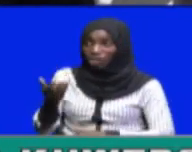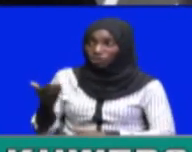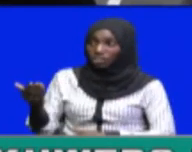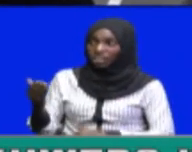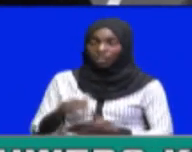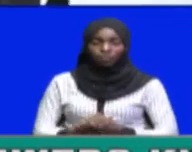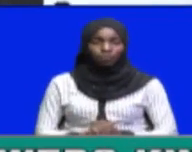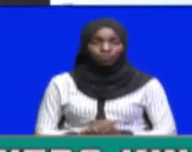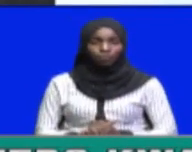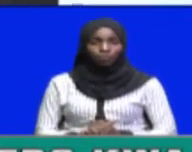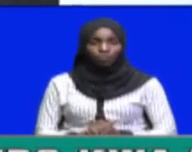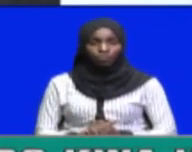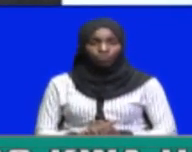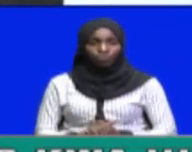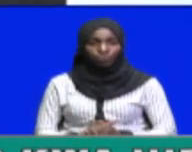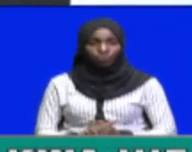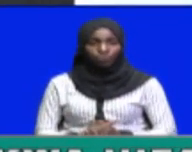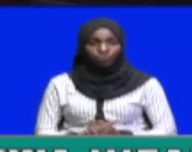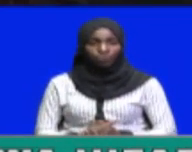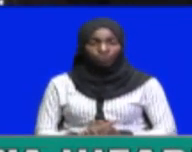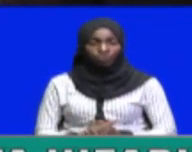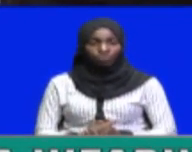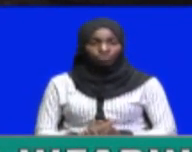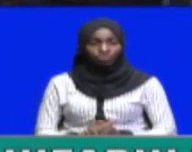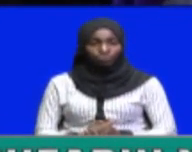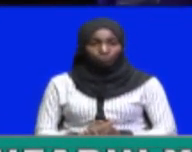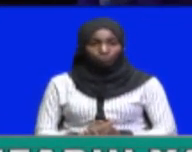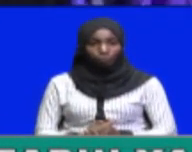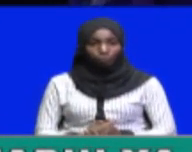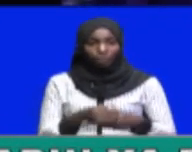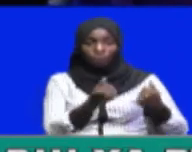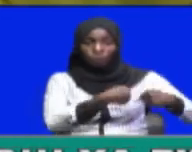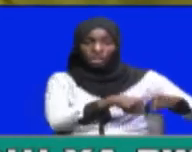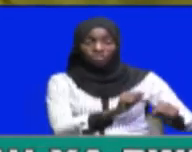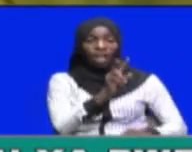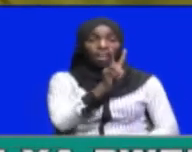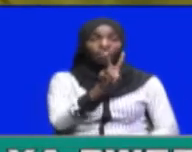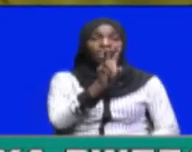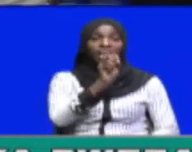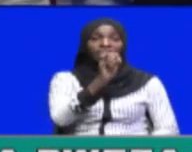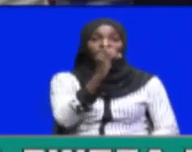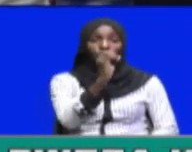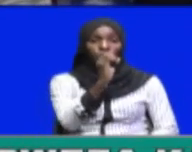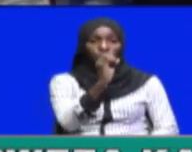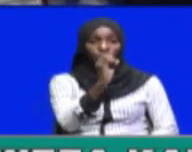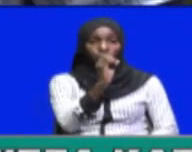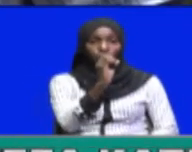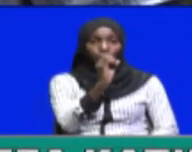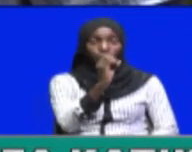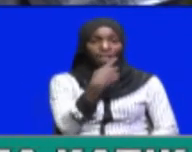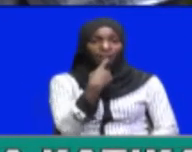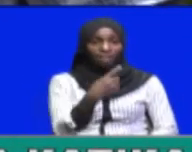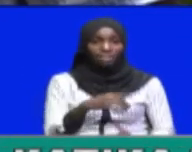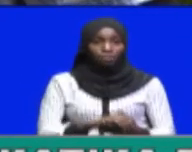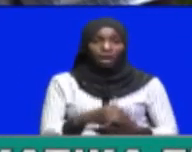VSO lililotoa msaada wa baskeli, fimbo na viatu kwa watu wenye ulemavu, Gerard